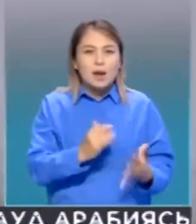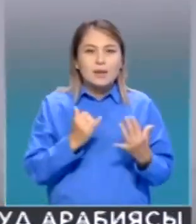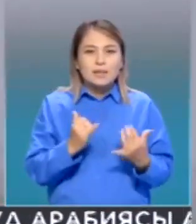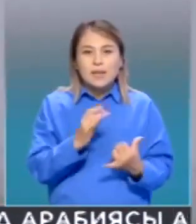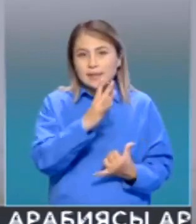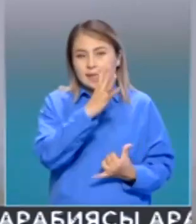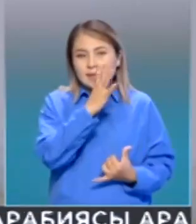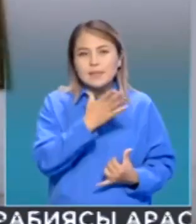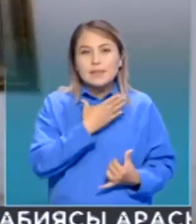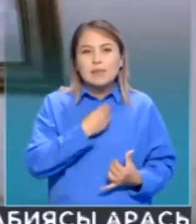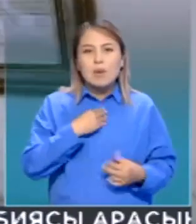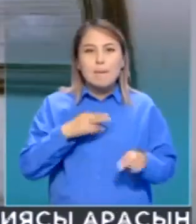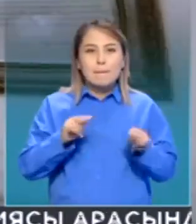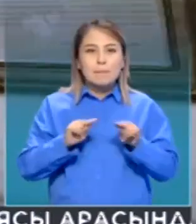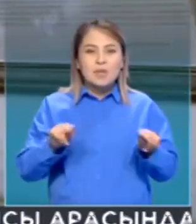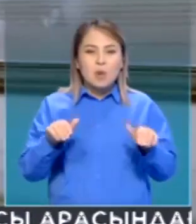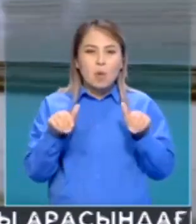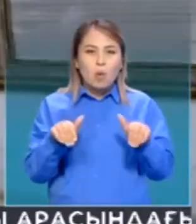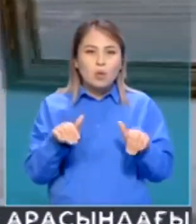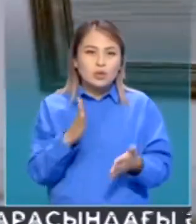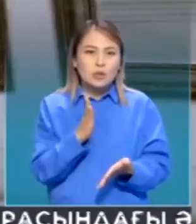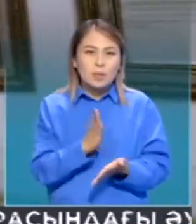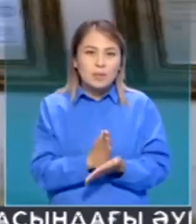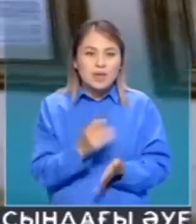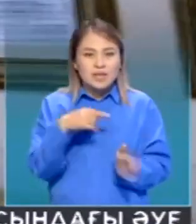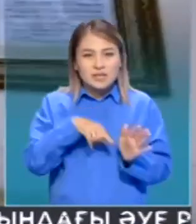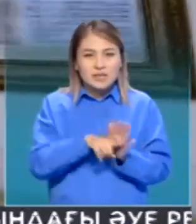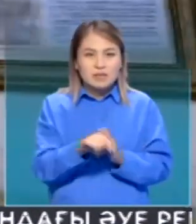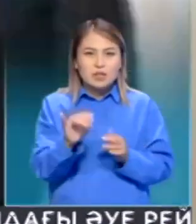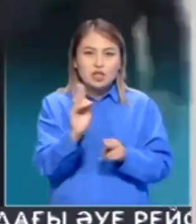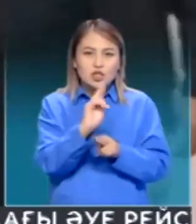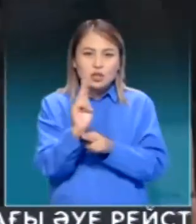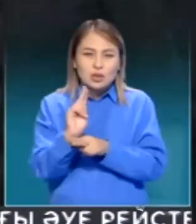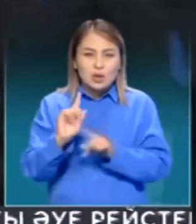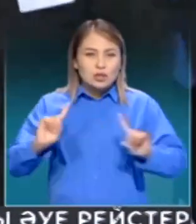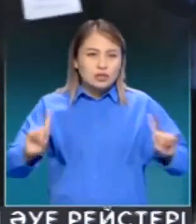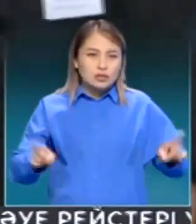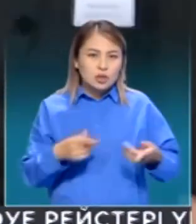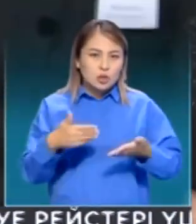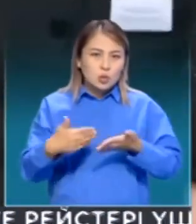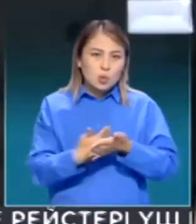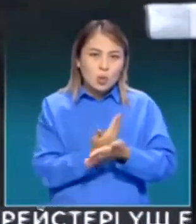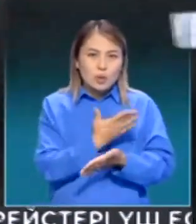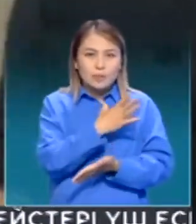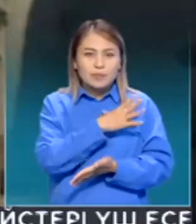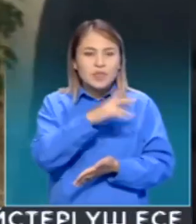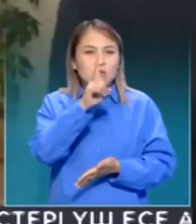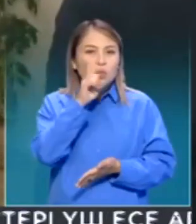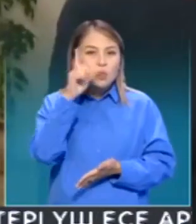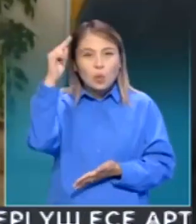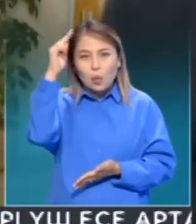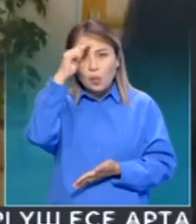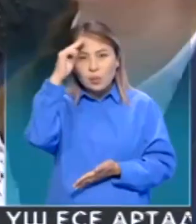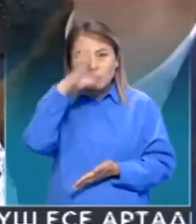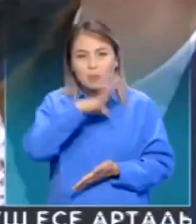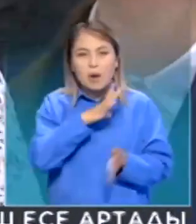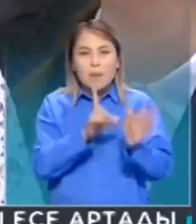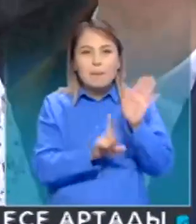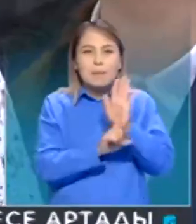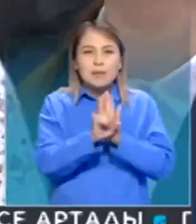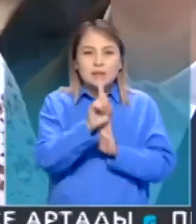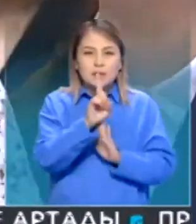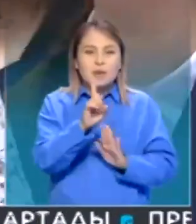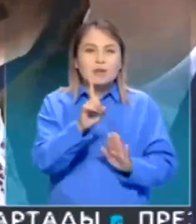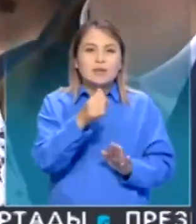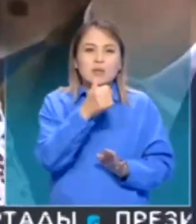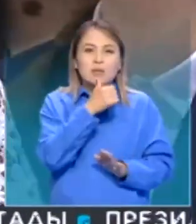мұнда Семей педагогикалық колледж орналасқан. Заманға сай жөнделіп, жаңартылған. Бұл жерде оқып жүрген жастар Алаш көсемдері басқан